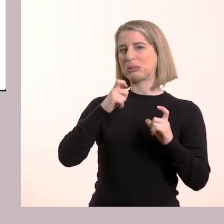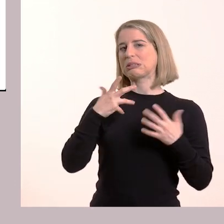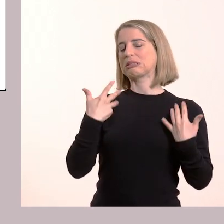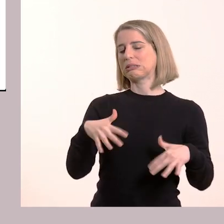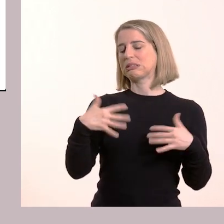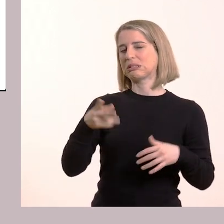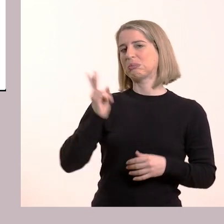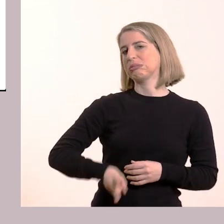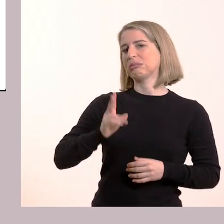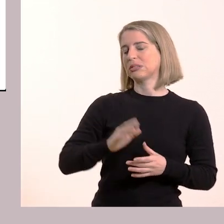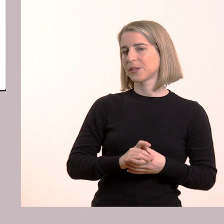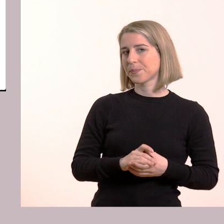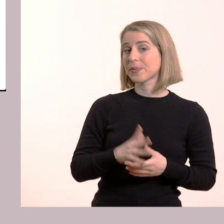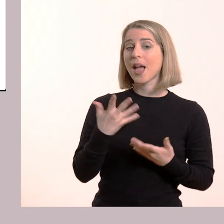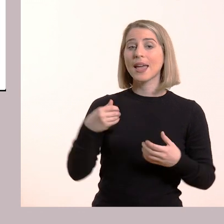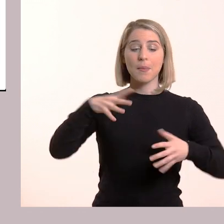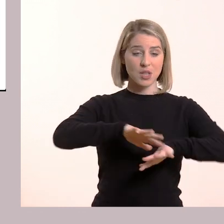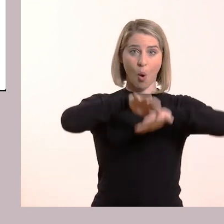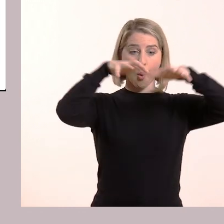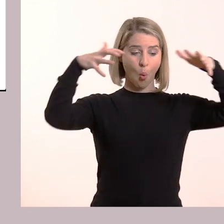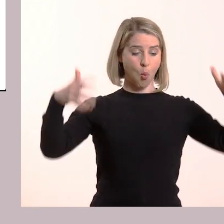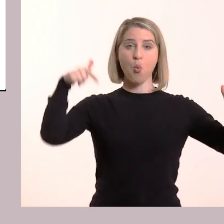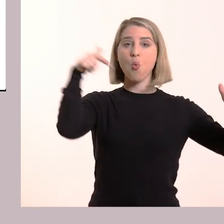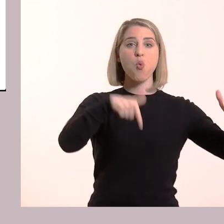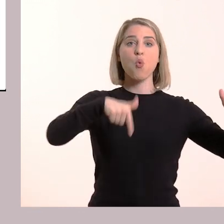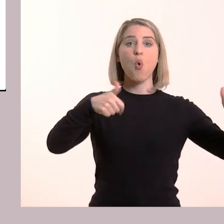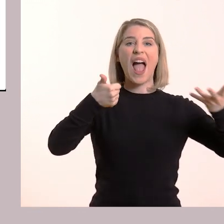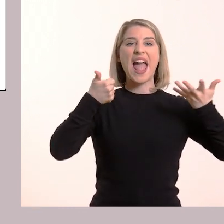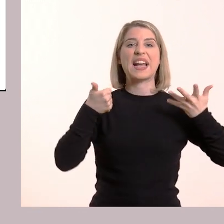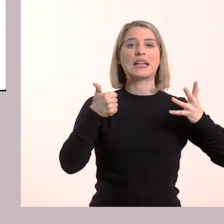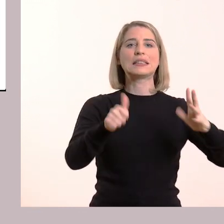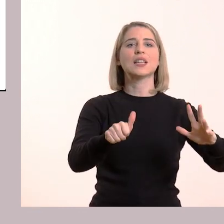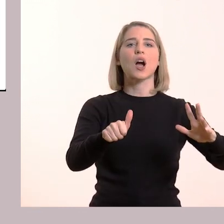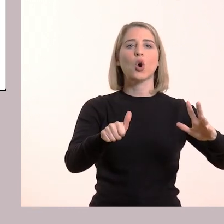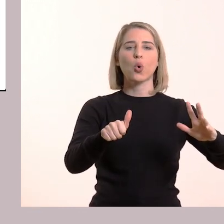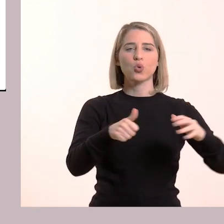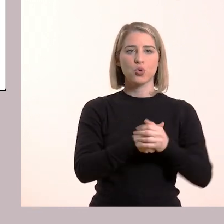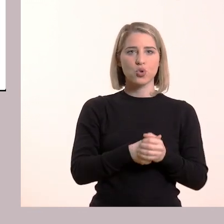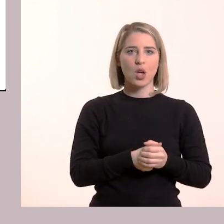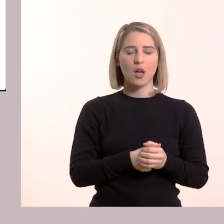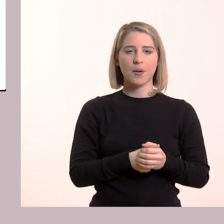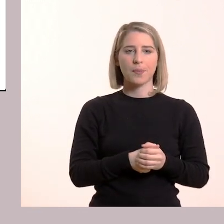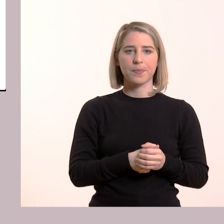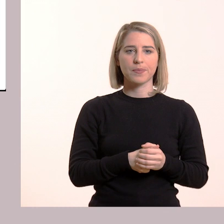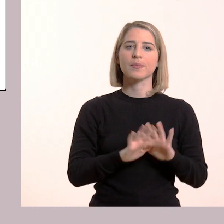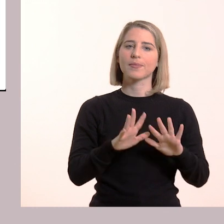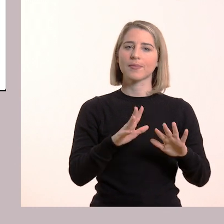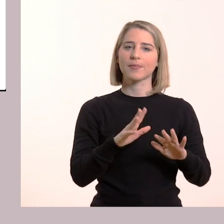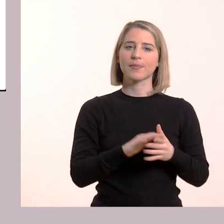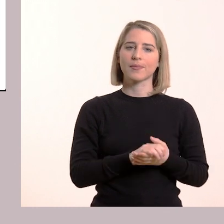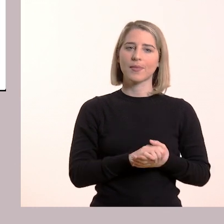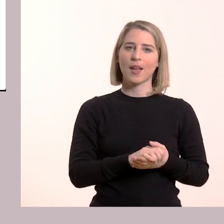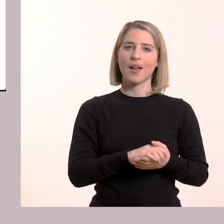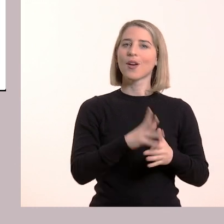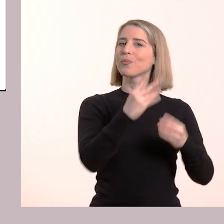καλός. Έχει 600 χρυσά νομίσματα, για να σβήσουμε του καλού, που τα κατοχύρωσε, τα πήρε, τα